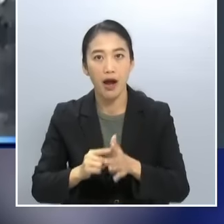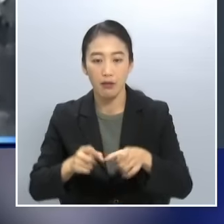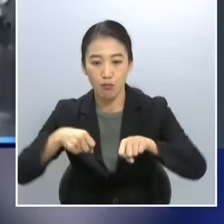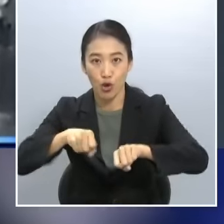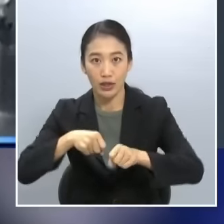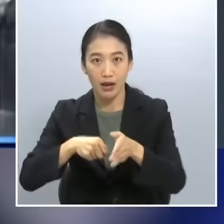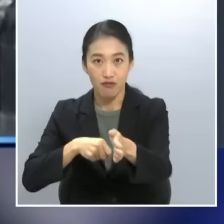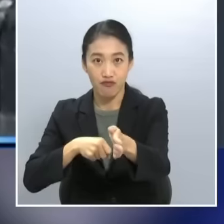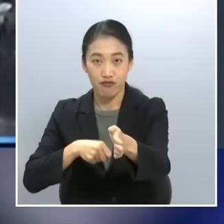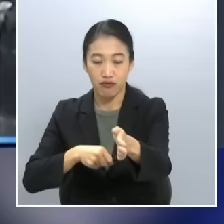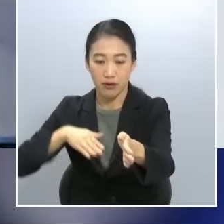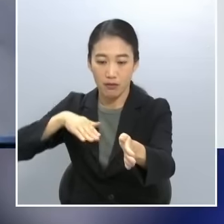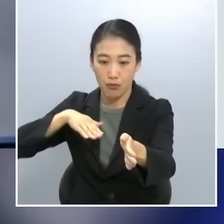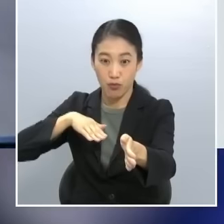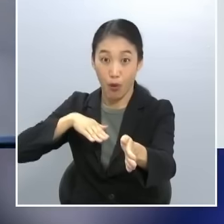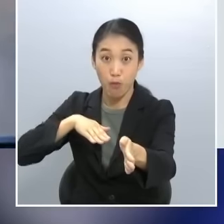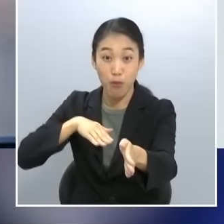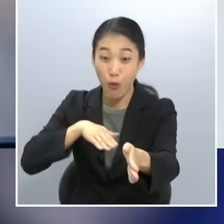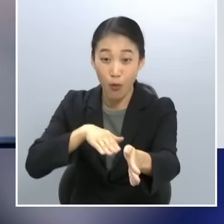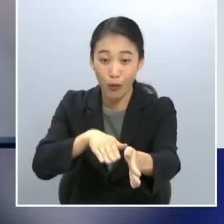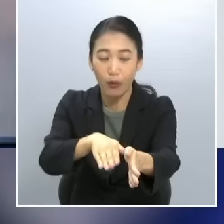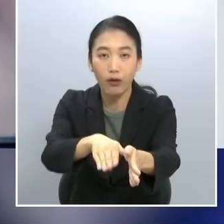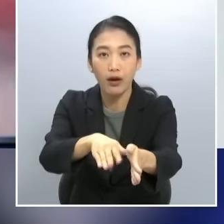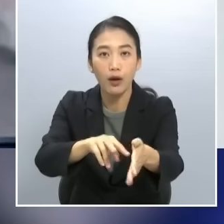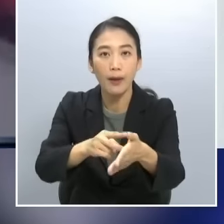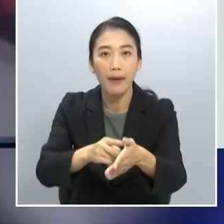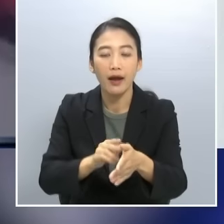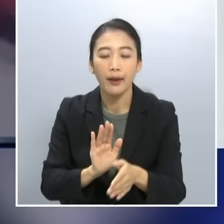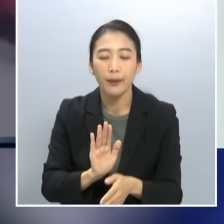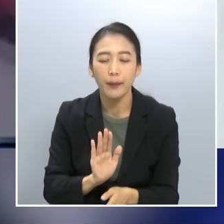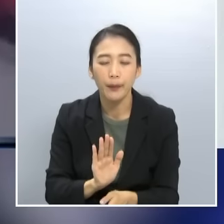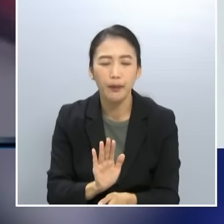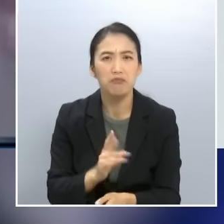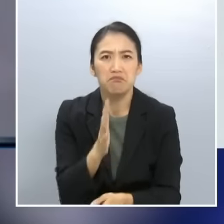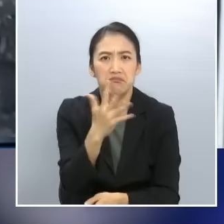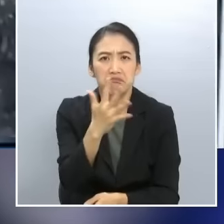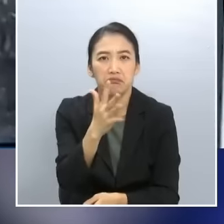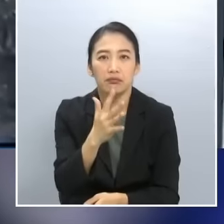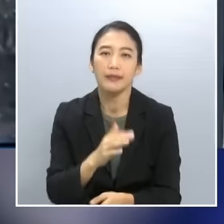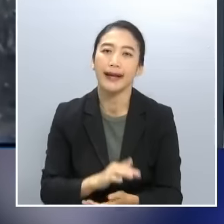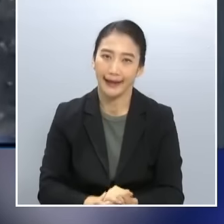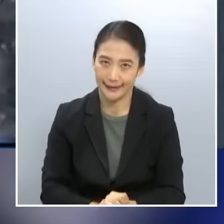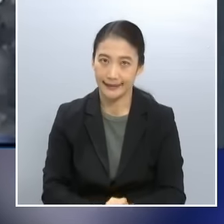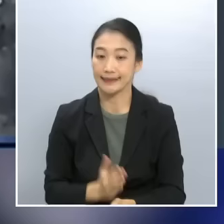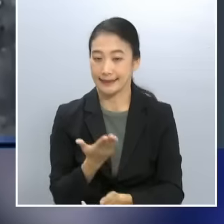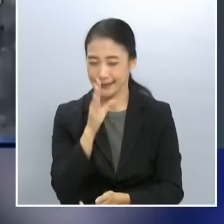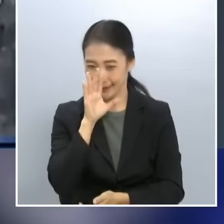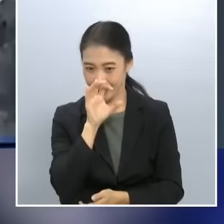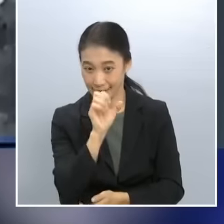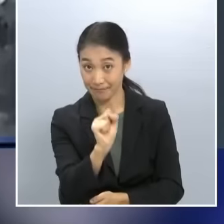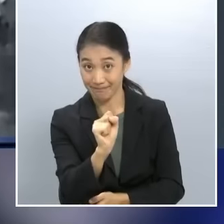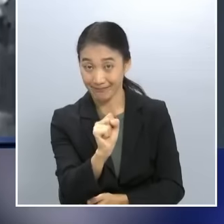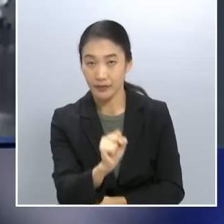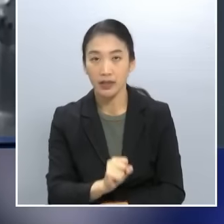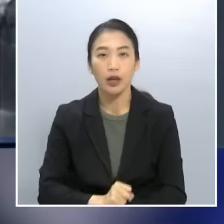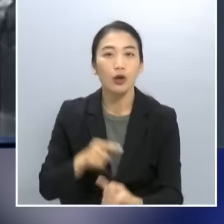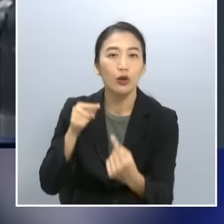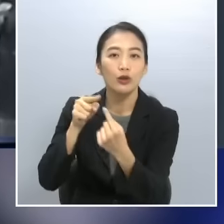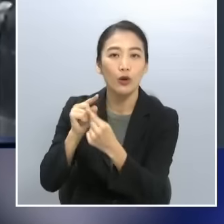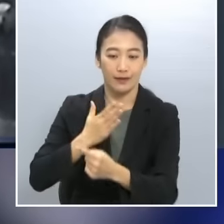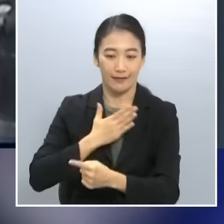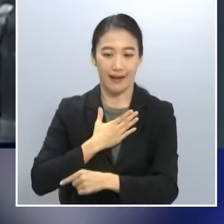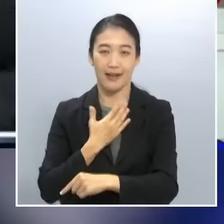กลัวไม่ทันเห็นมั้ยฮะทีเนี้ยประเด็นคือพอเรื่องนี้มันเกิดขึ้นในโหรกระแสผมก็เลยหยิบตรงนี้มาถามทางฝั่งของ